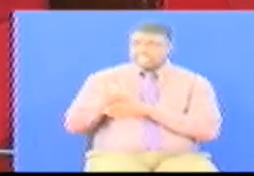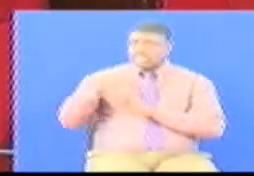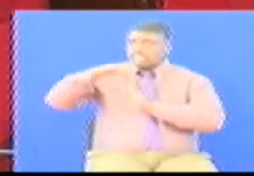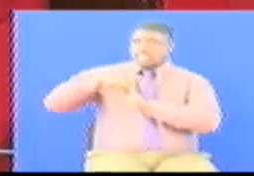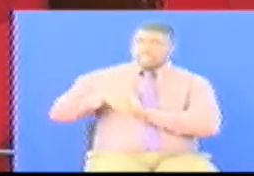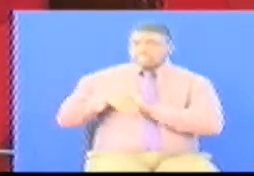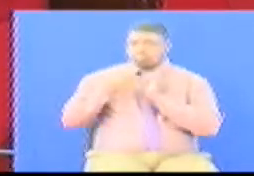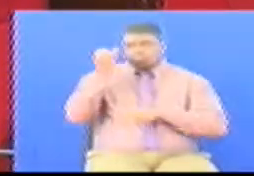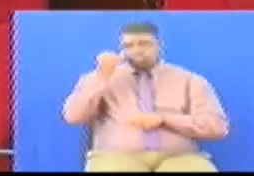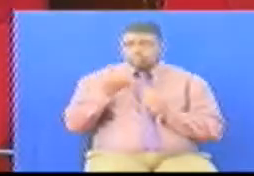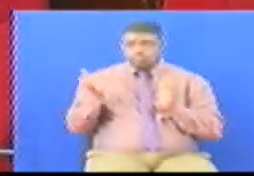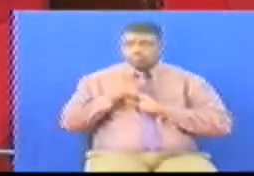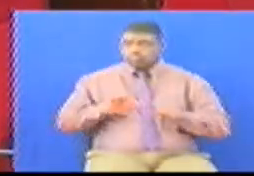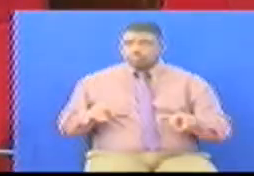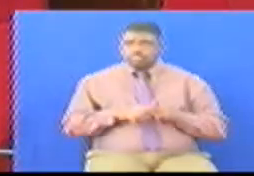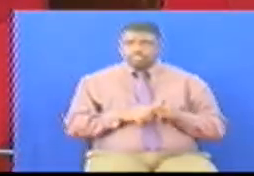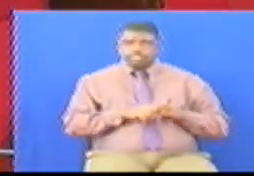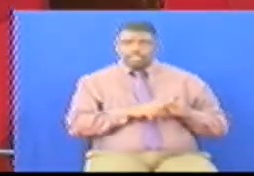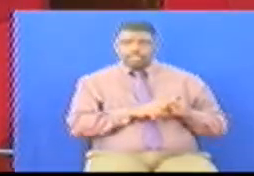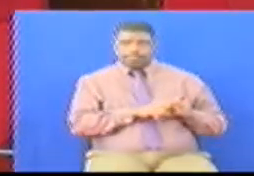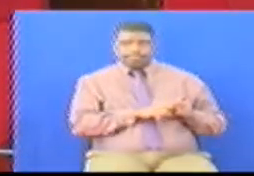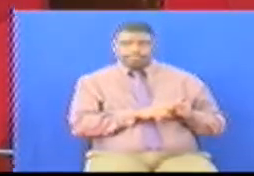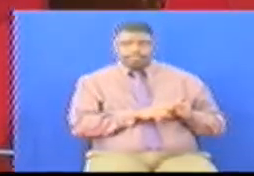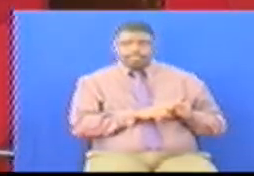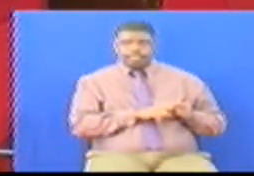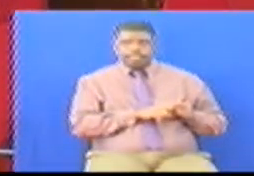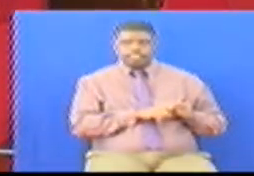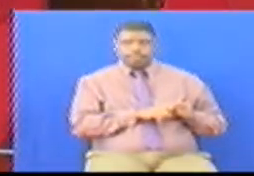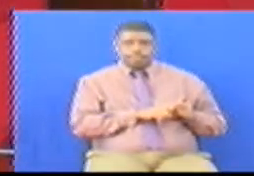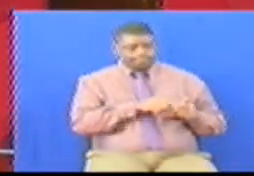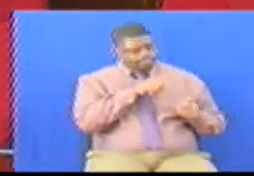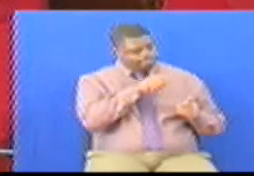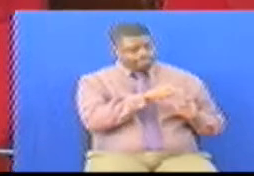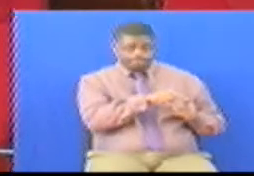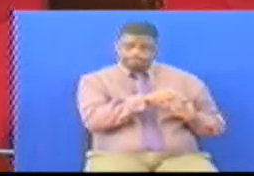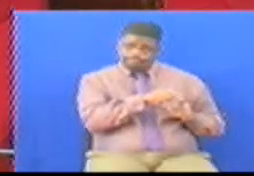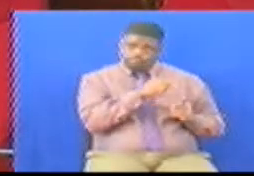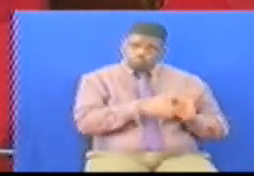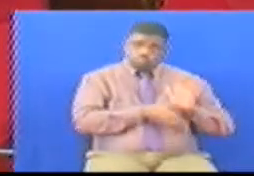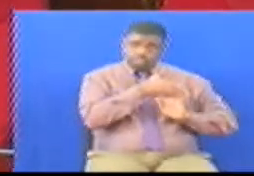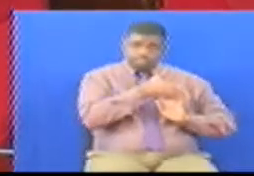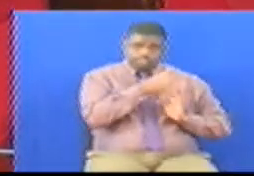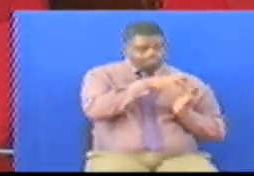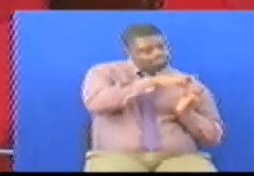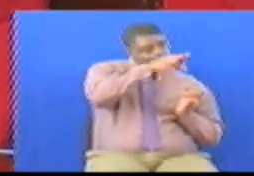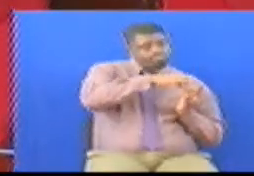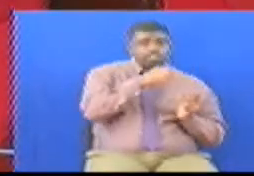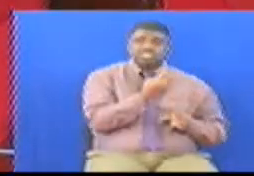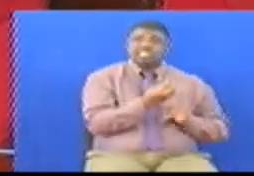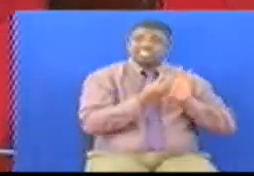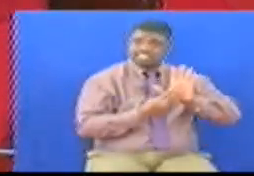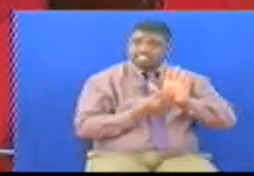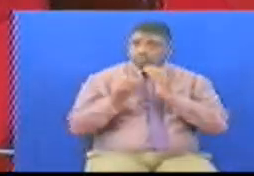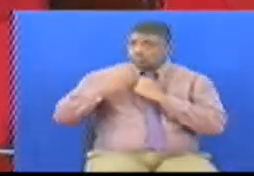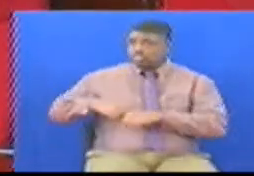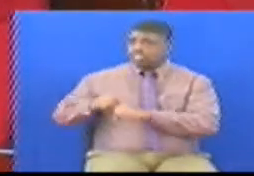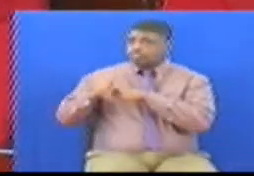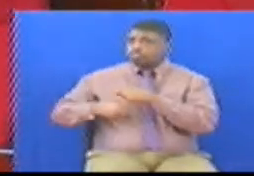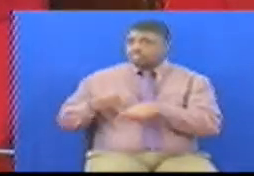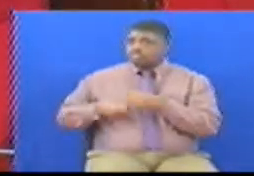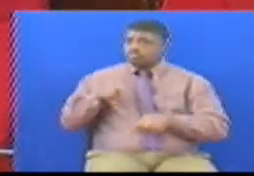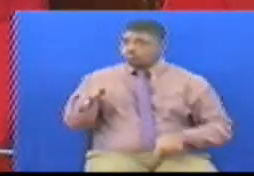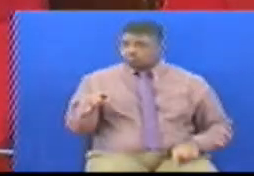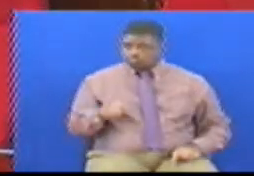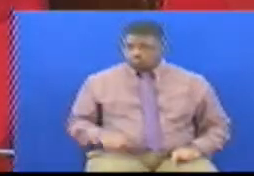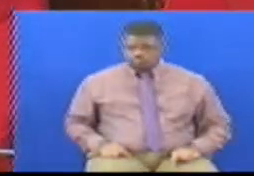za ushauri, REA na TANESCO waliteua kandarasi 29 kuanza kutekeleza mradi husika. Kwa msingi huo, kampuni ya SMEC